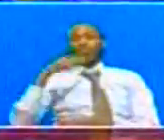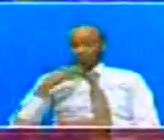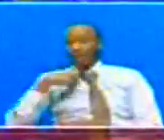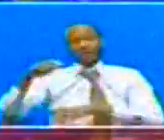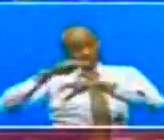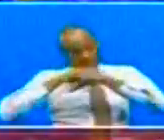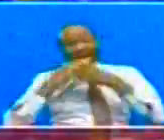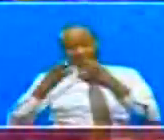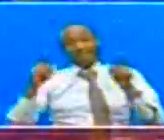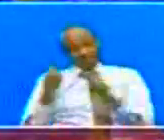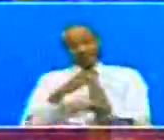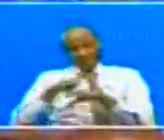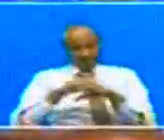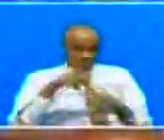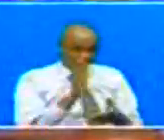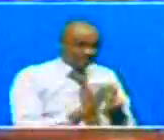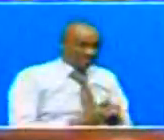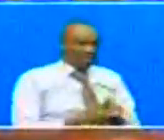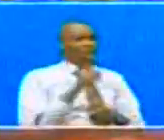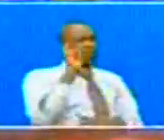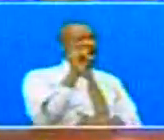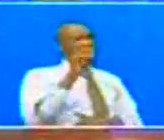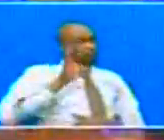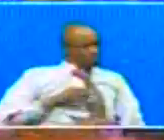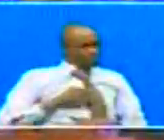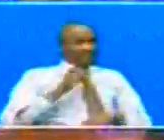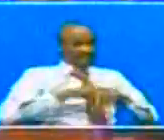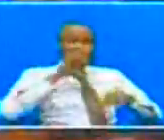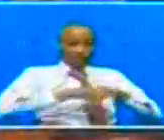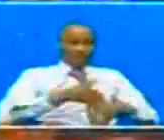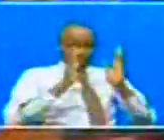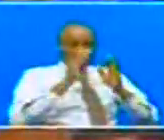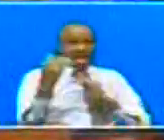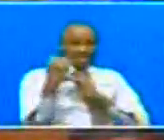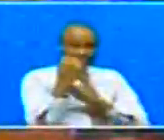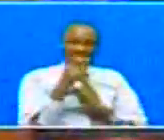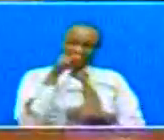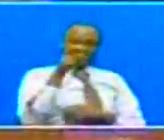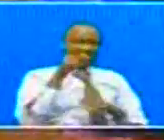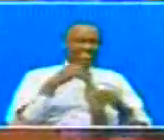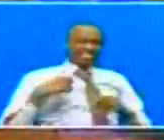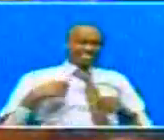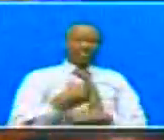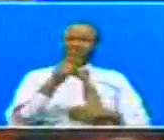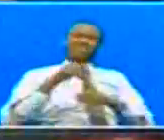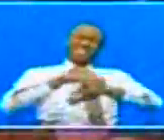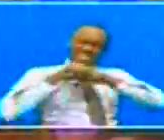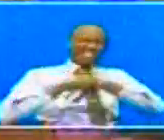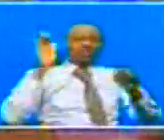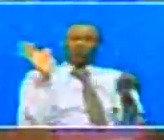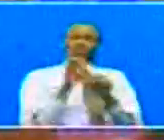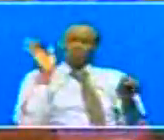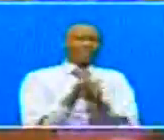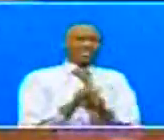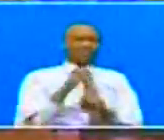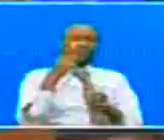African context. Kwa sababu Jeff, kuna mama moja alinisimamisha nikiwa barabara. Anaambia huyu Koinange anaongeanga kizungu mingi sana. Anaongea